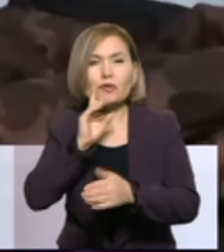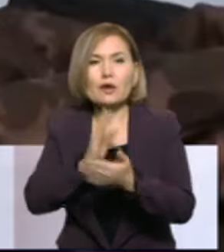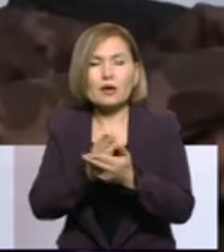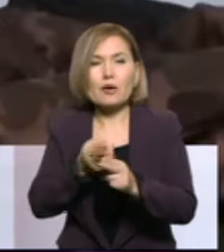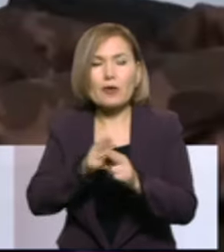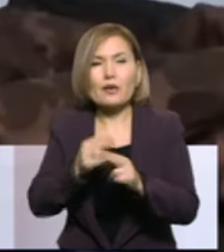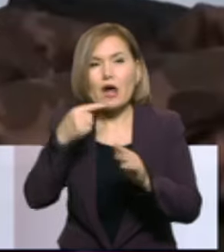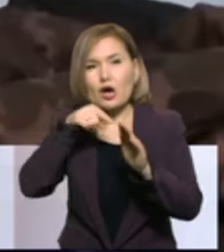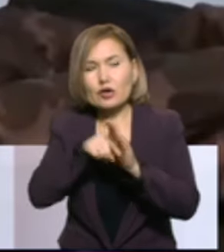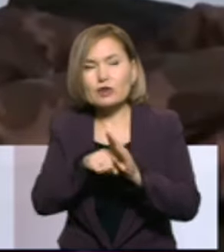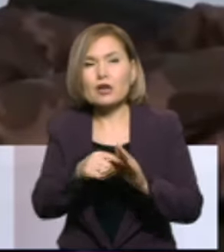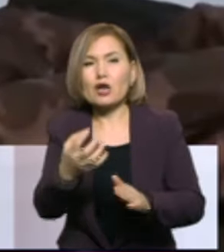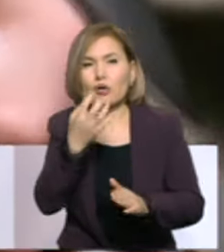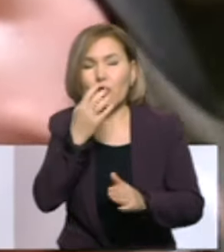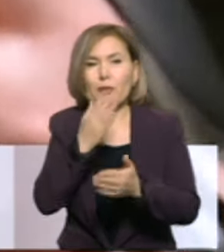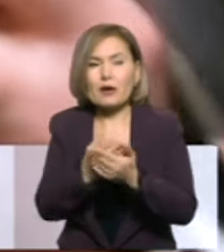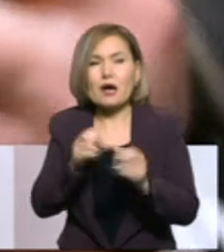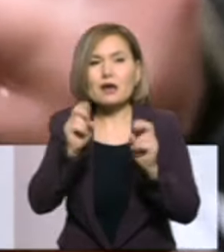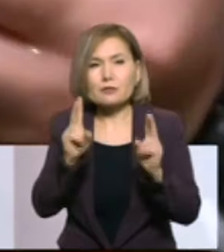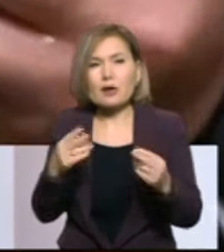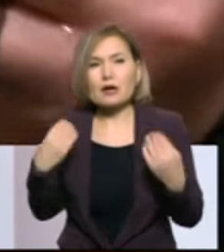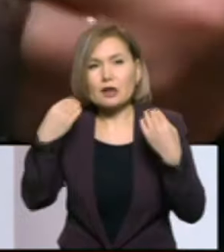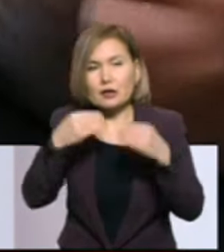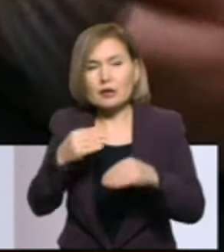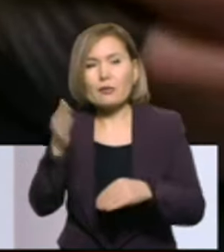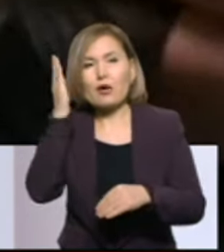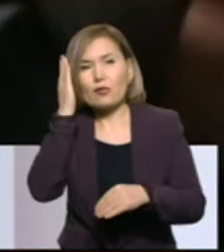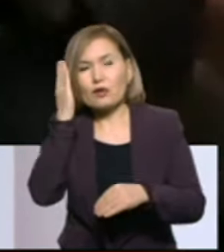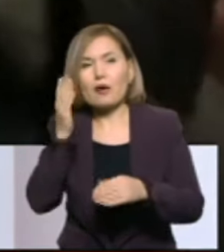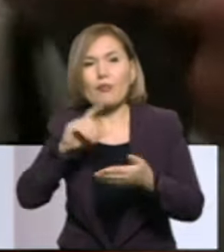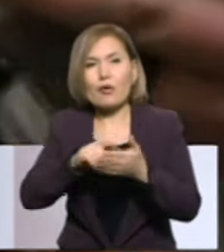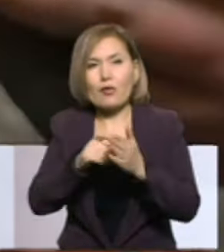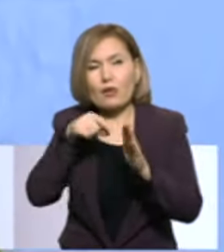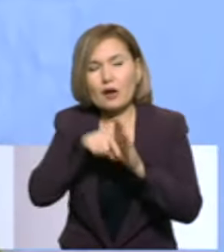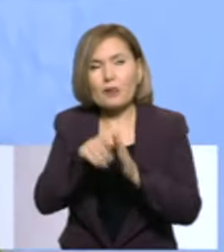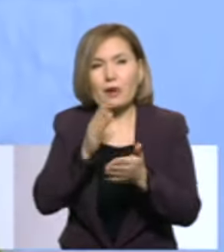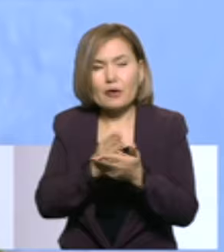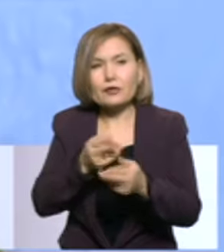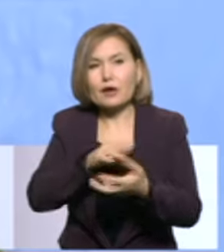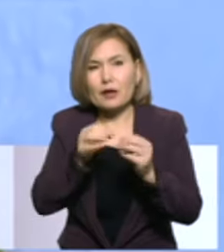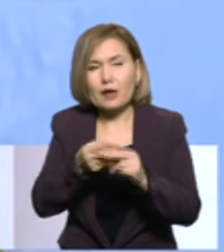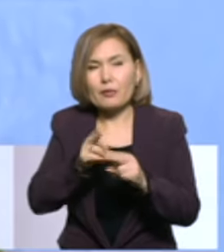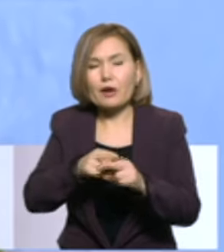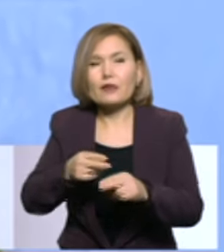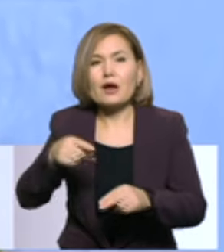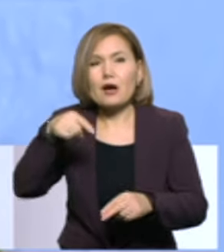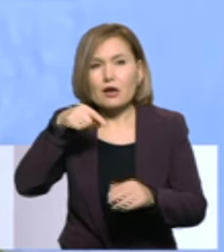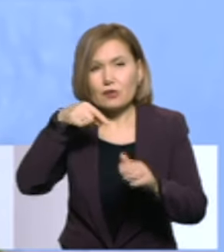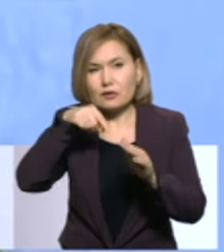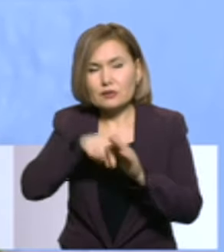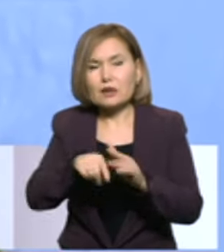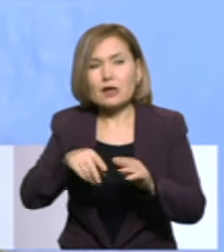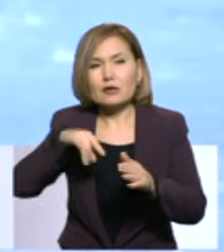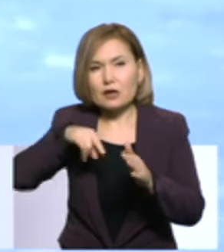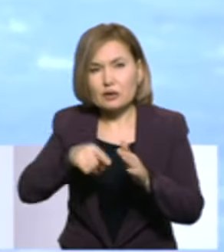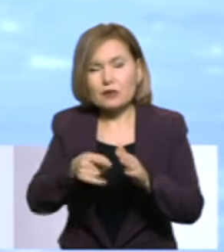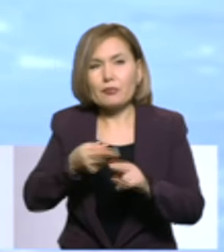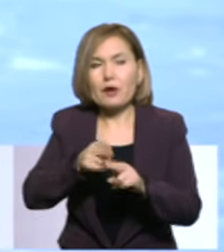alatında, jatıp dem alatında arnayı orın bar. Oğan qosa ішінде отырып ақ қармақты көлге жіберуге